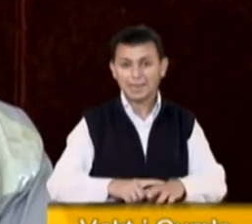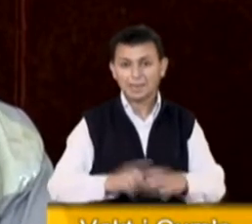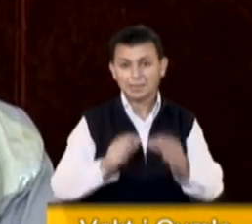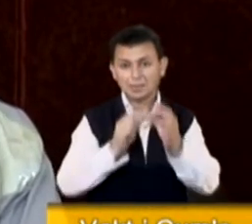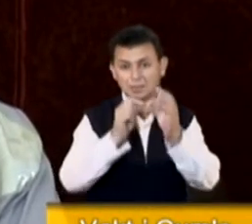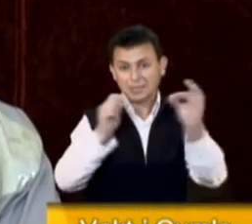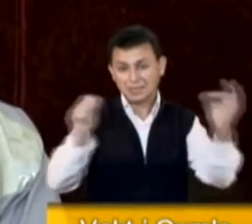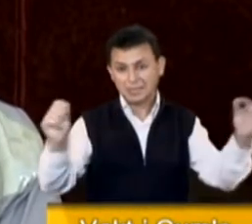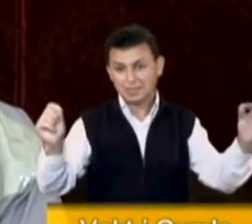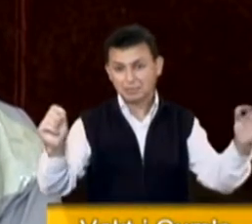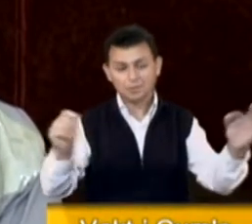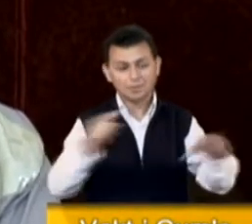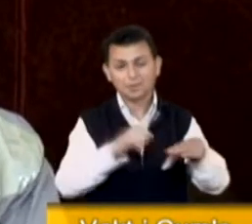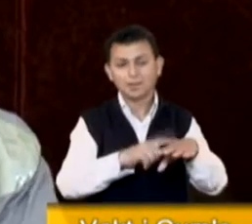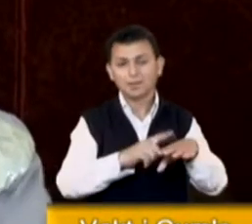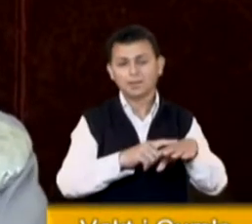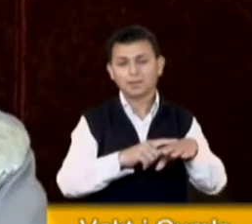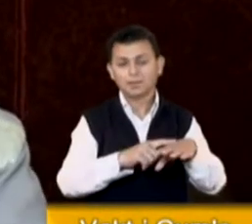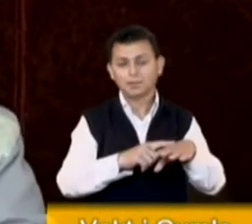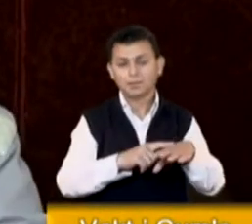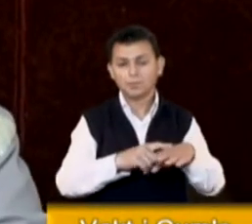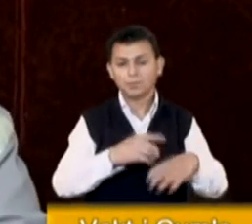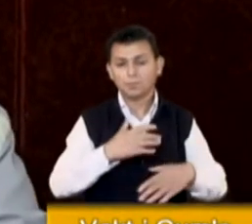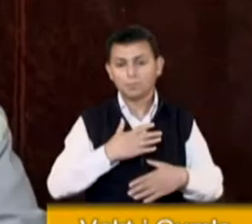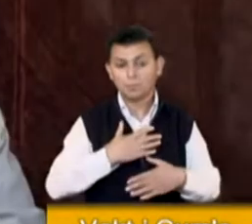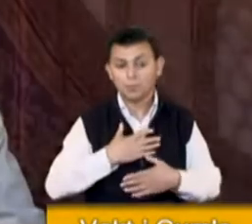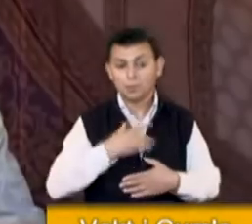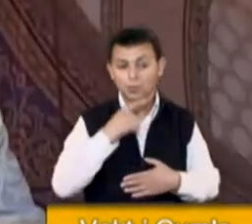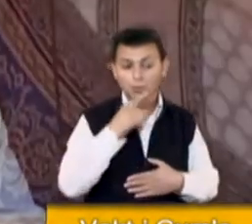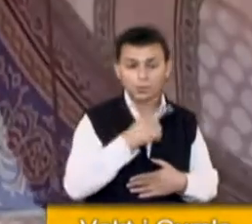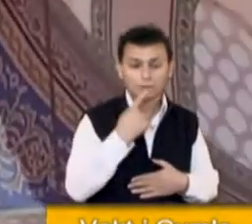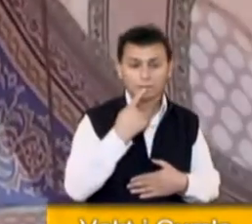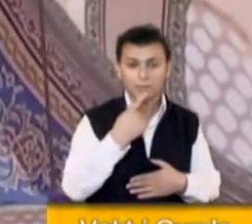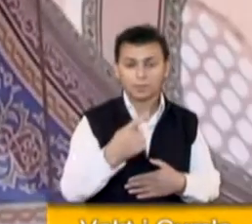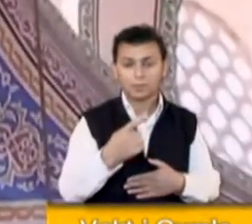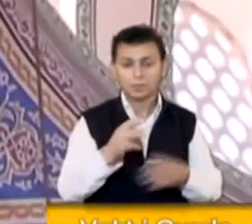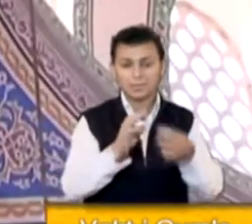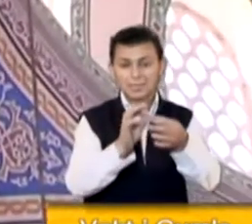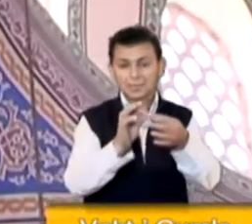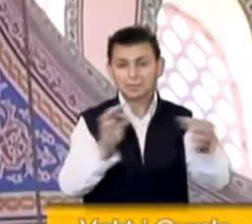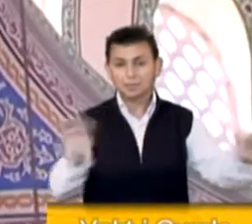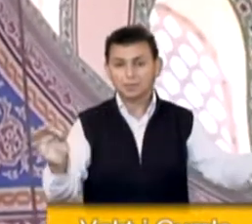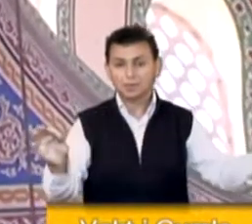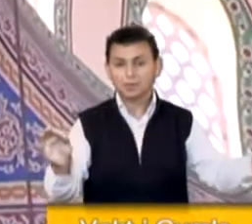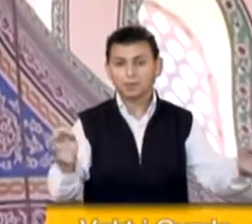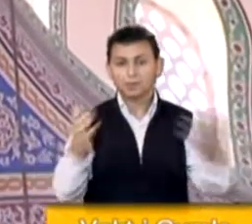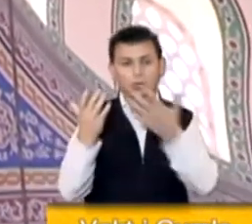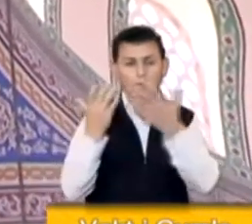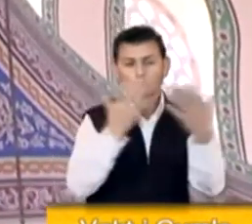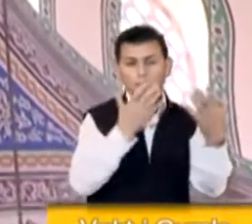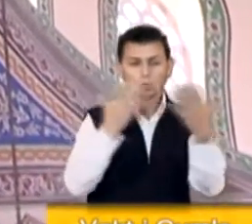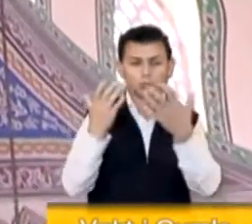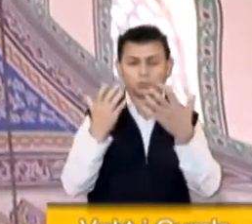bu nedir diye. Ben de bu ipliğe okundu benim için dedim. Dedi